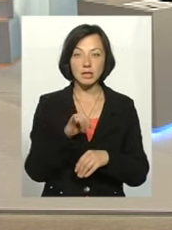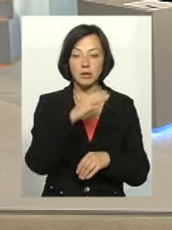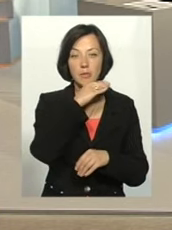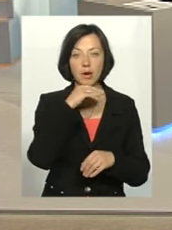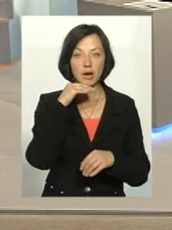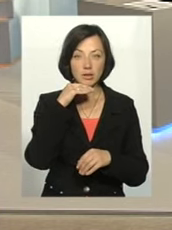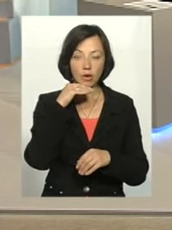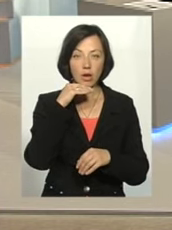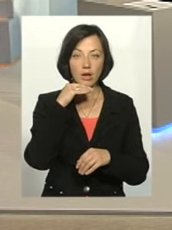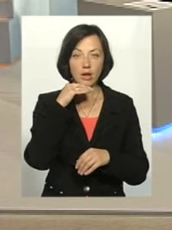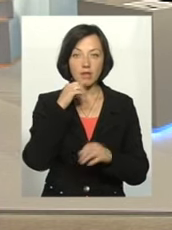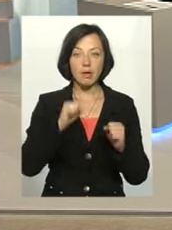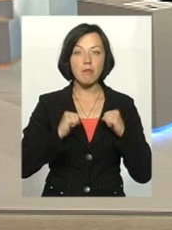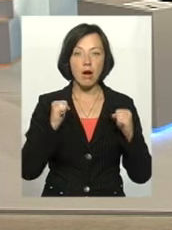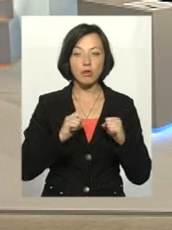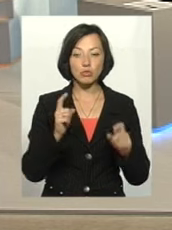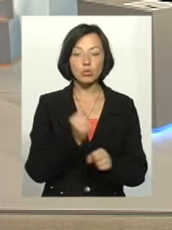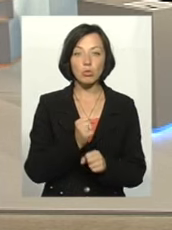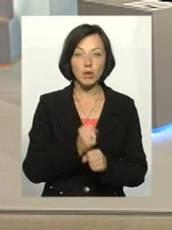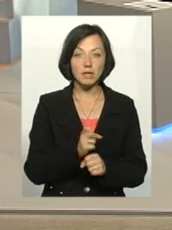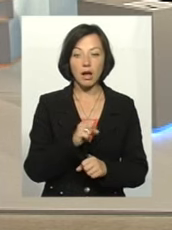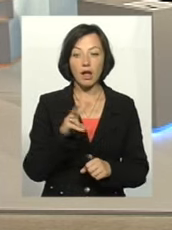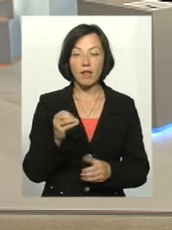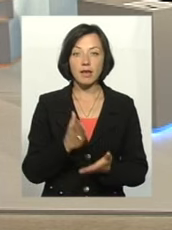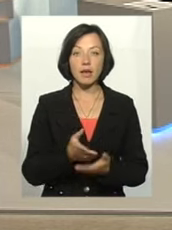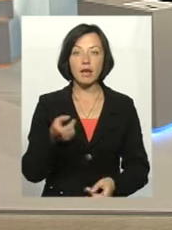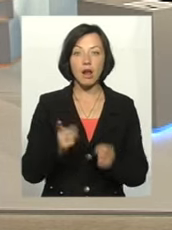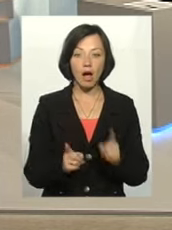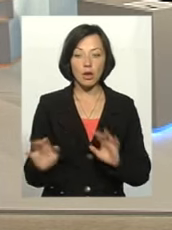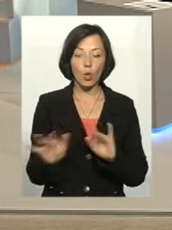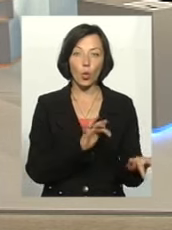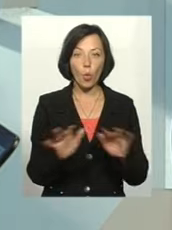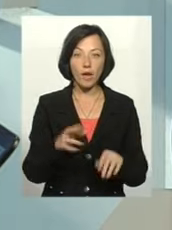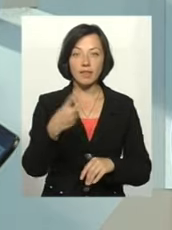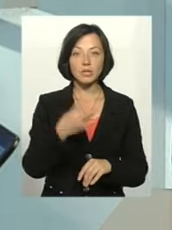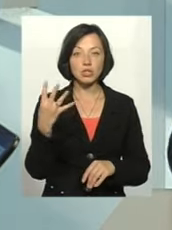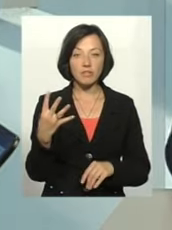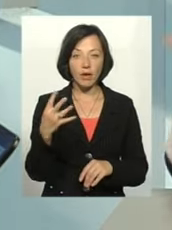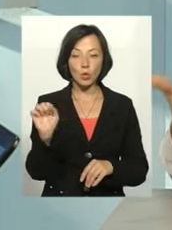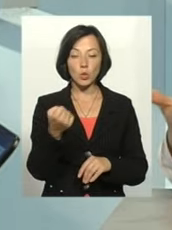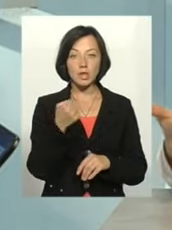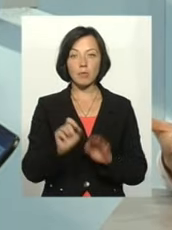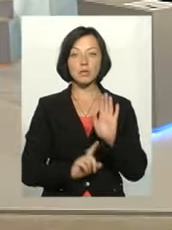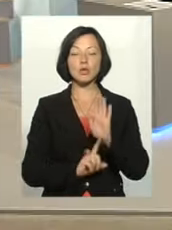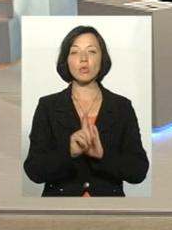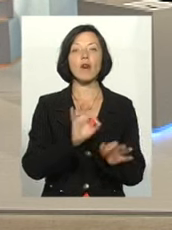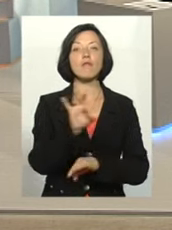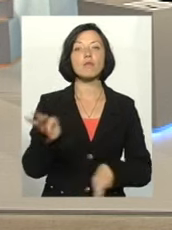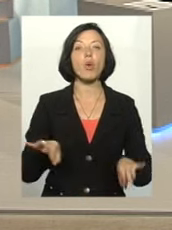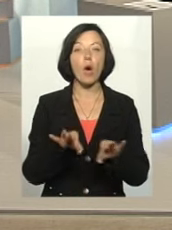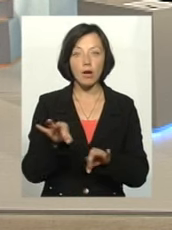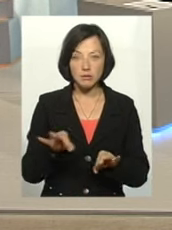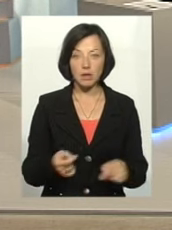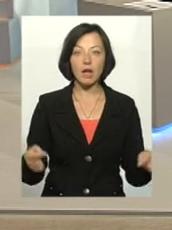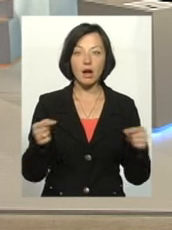багато організацій намагаються щось робити, але є реальні кроки. 24 серпня стартував проєкт,